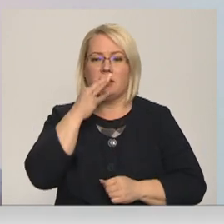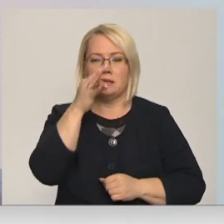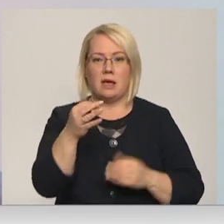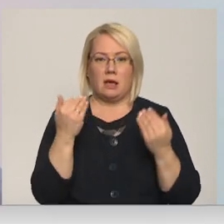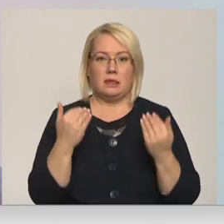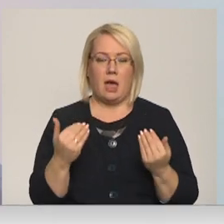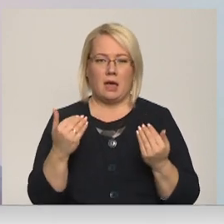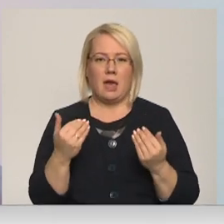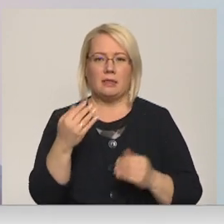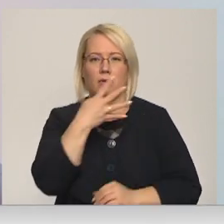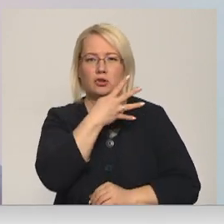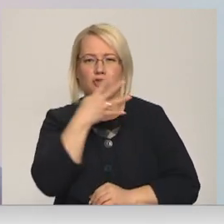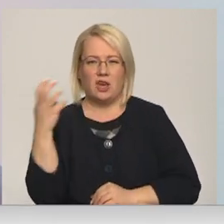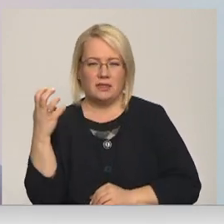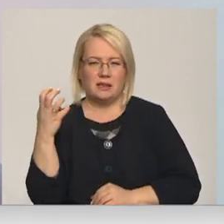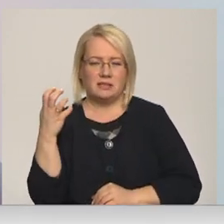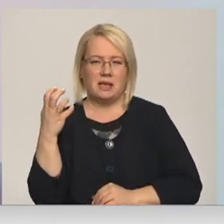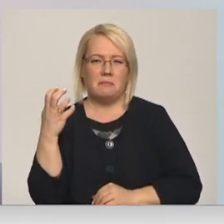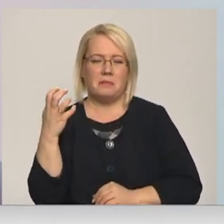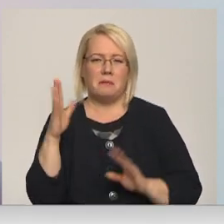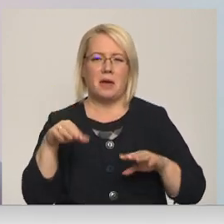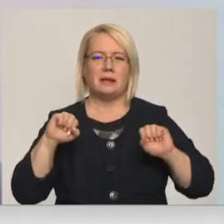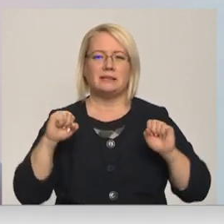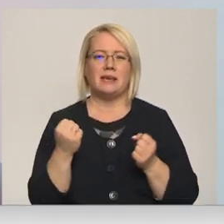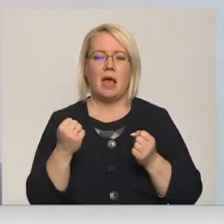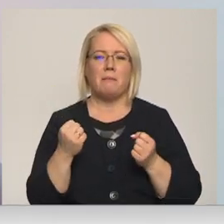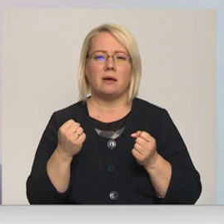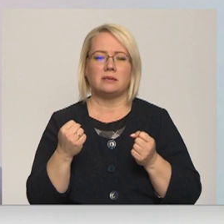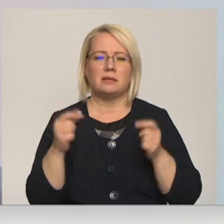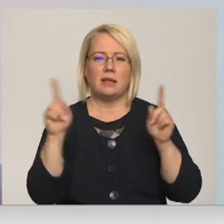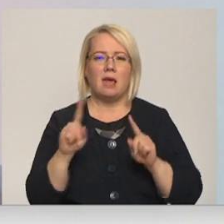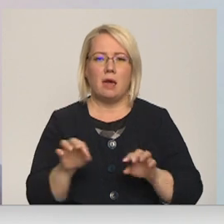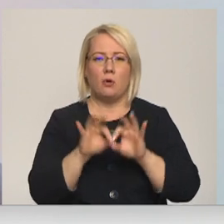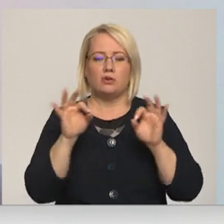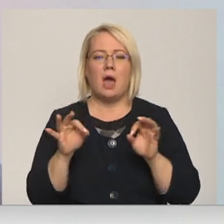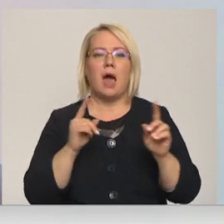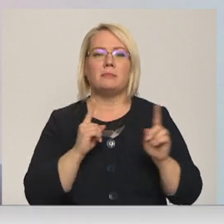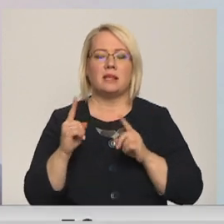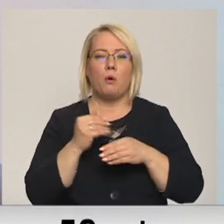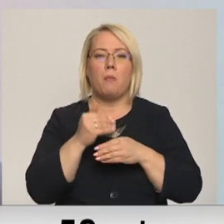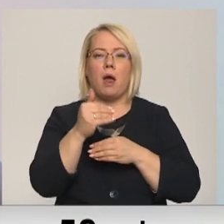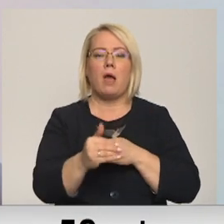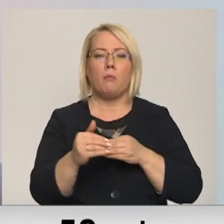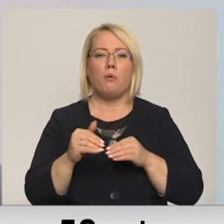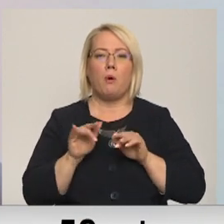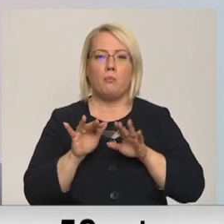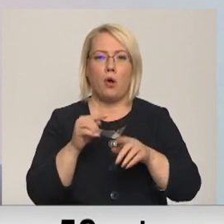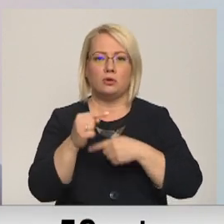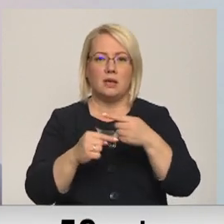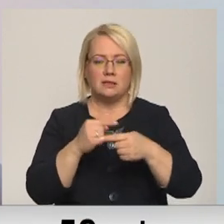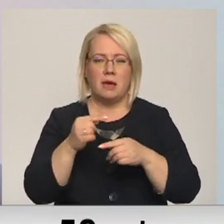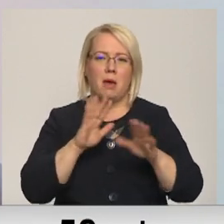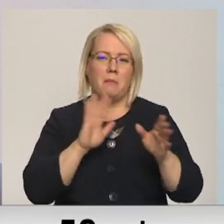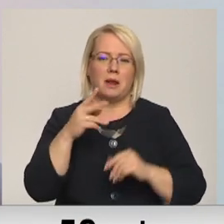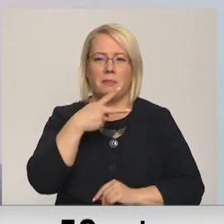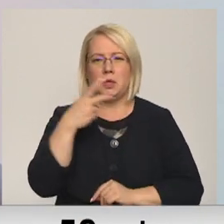400 par ziemas lietām uzsāktajiem administratīvā pārkāpuma procesiem nedaudz vairāk kā